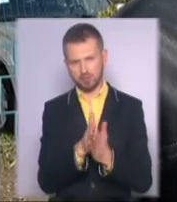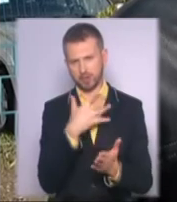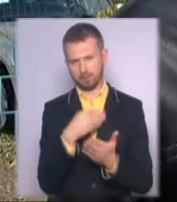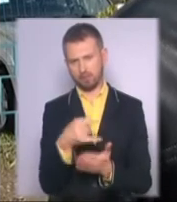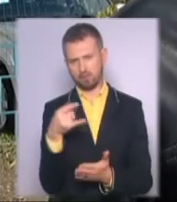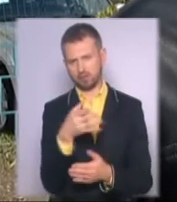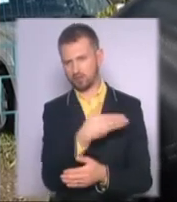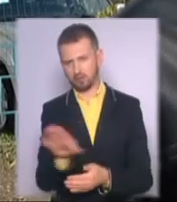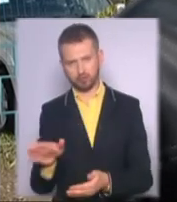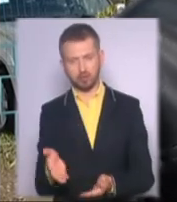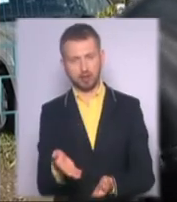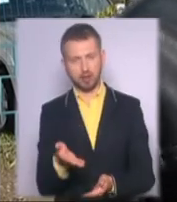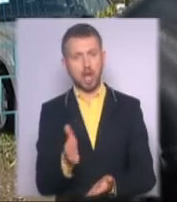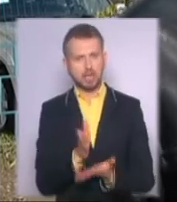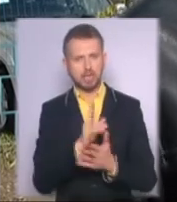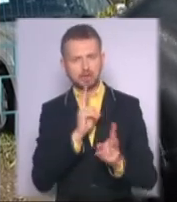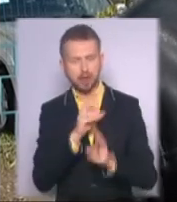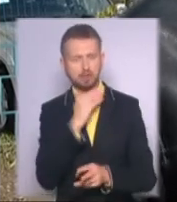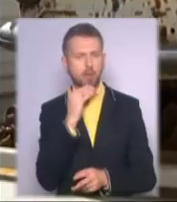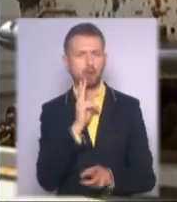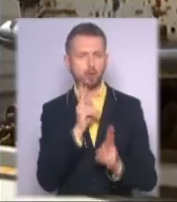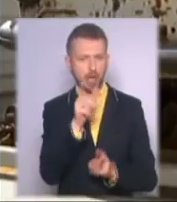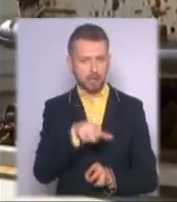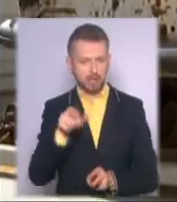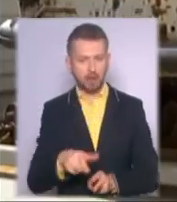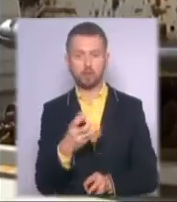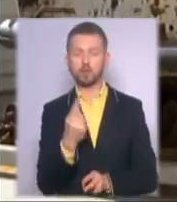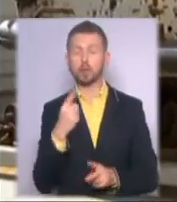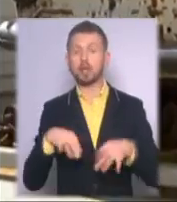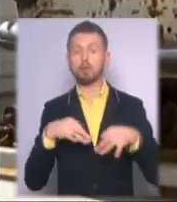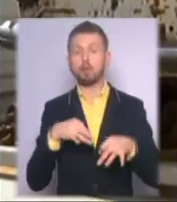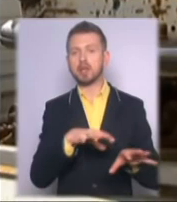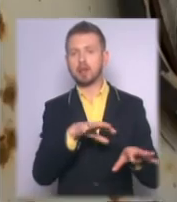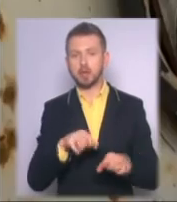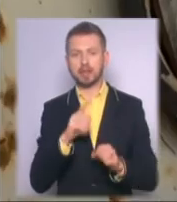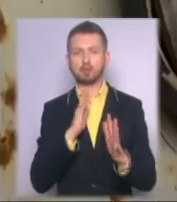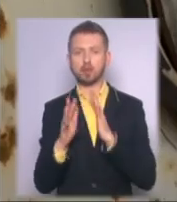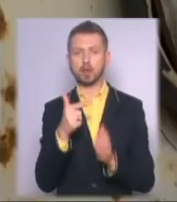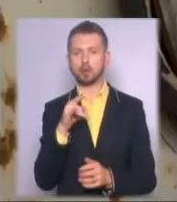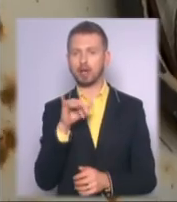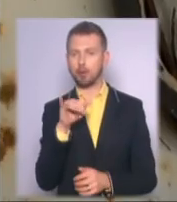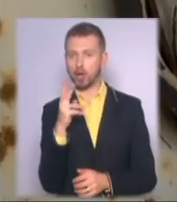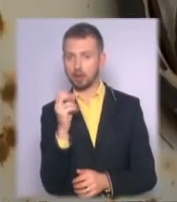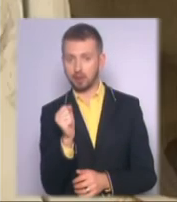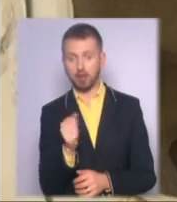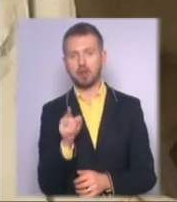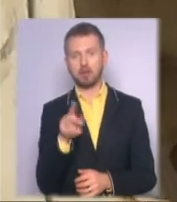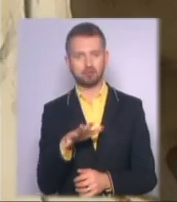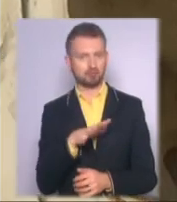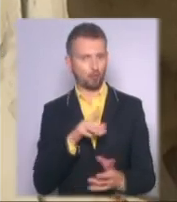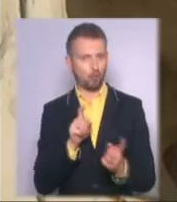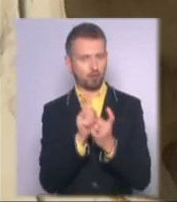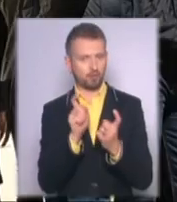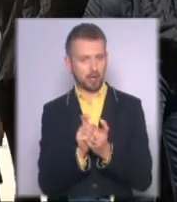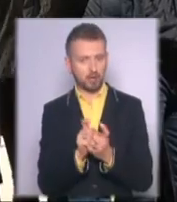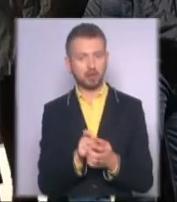засіб, оскільки є скарги, багато скарг киян. Ще один автомобіль забрали з проспекту Григоренка. Та й тут не обійшлось без конфлікту.